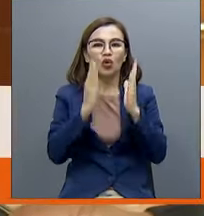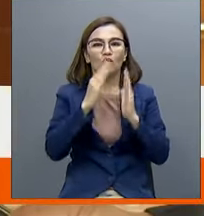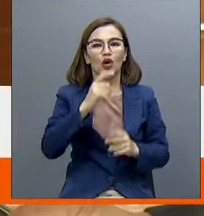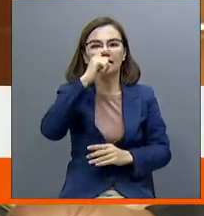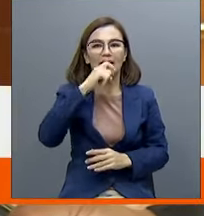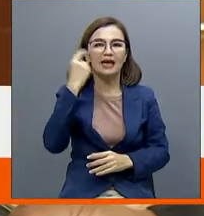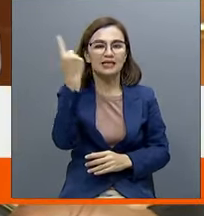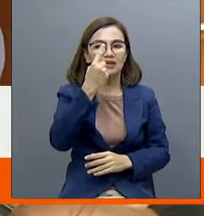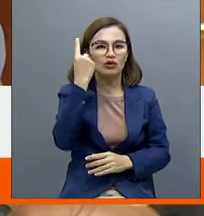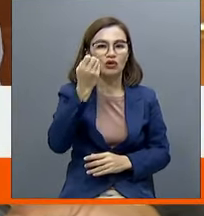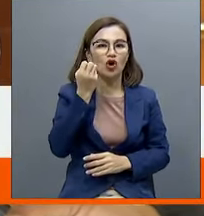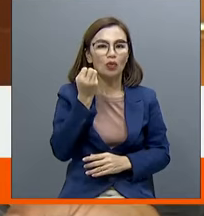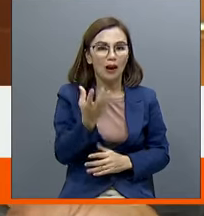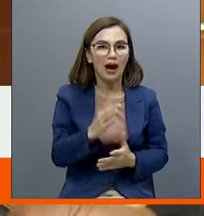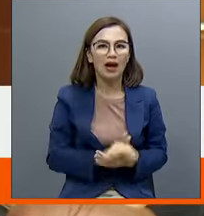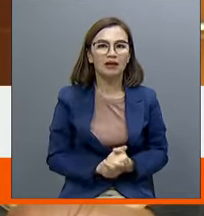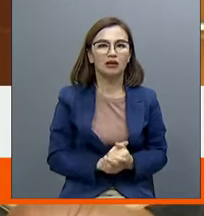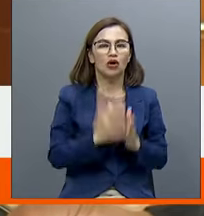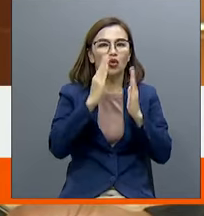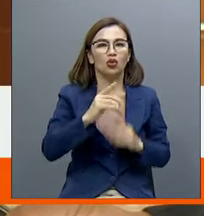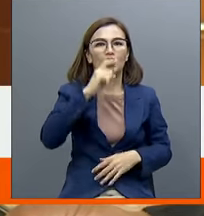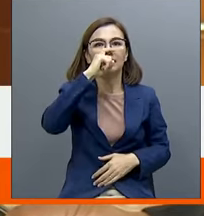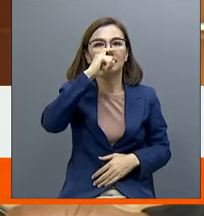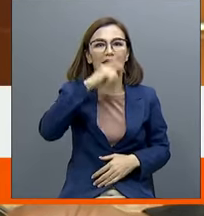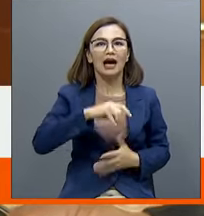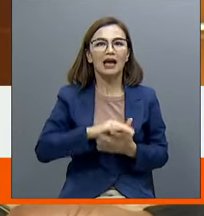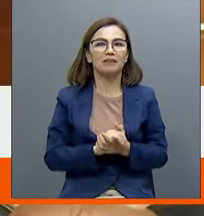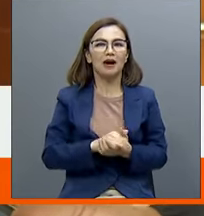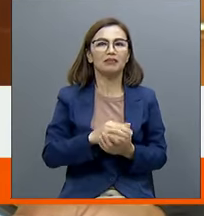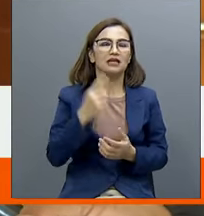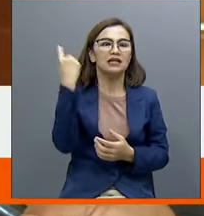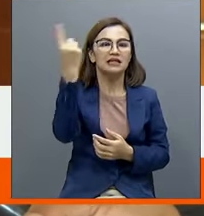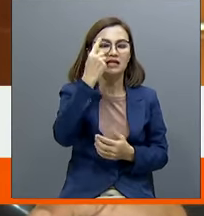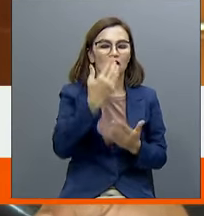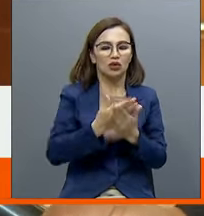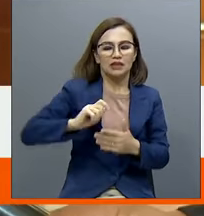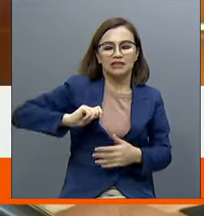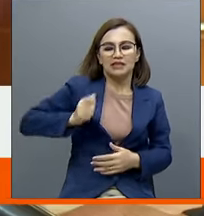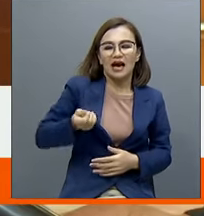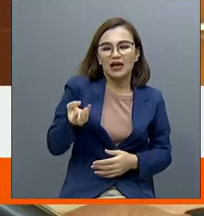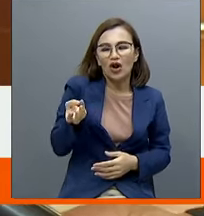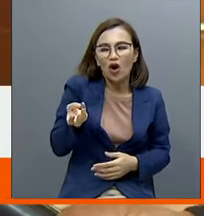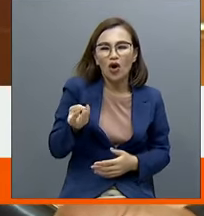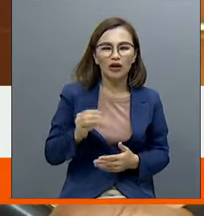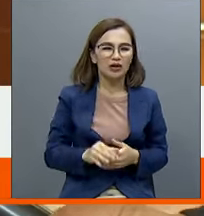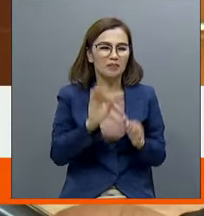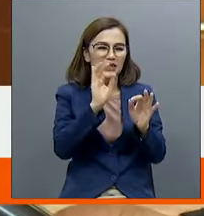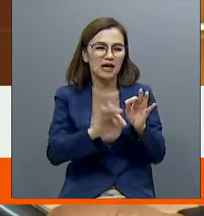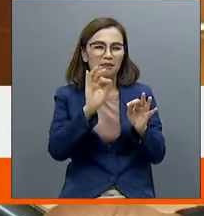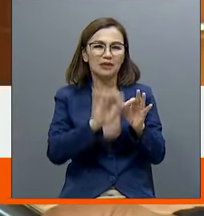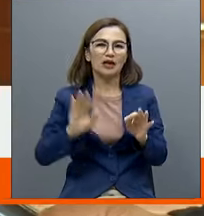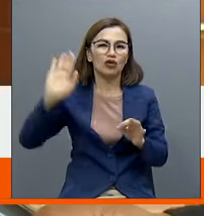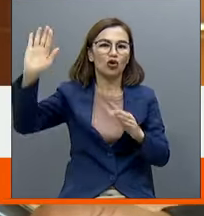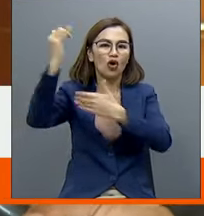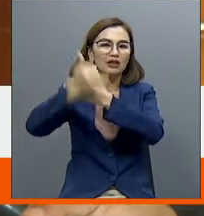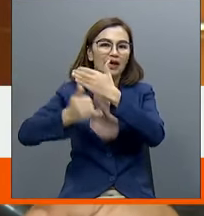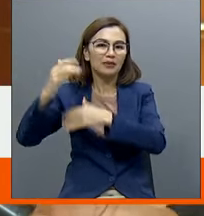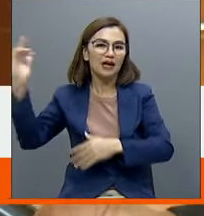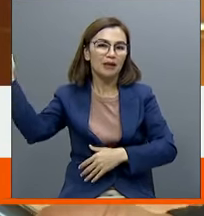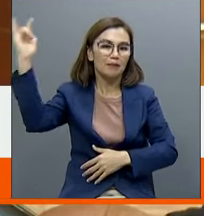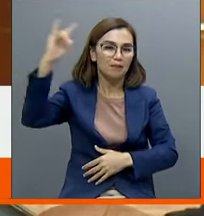แห่ไปเที่ยวก็จริงแต่เที่ยวแบบแบบพอเพียงใช่มเที่ยวอย่างพอเพียงต่างชาติเราก็พบแล้วมามา